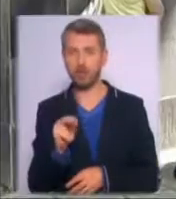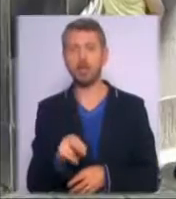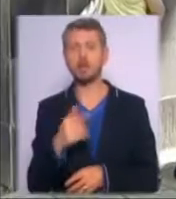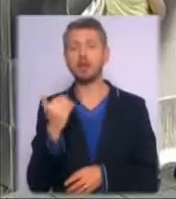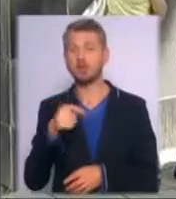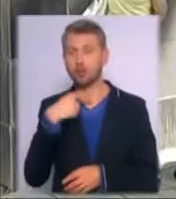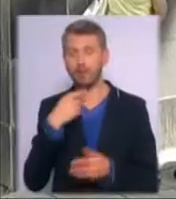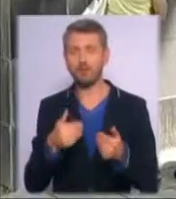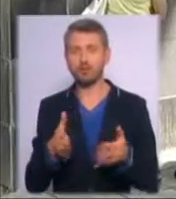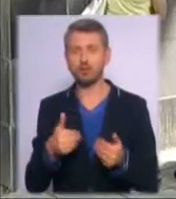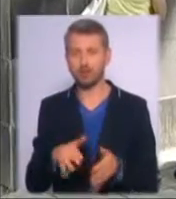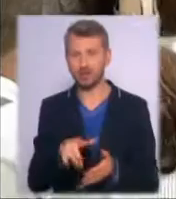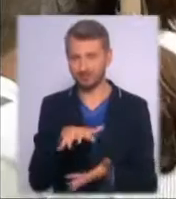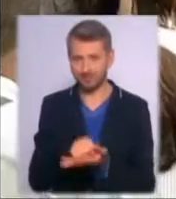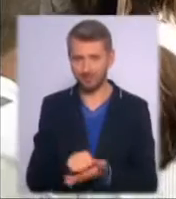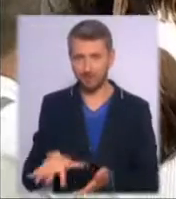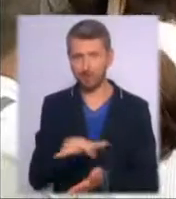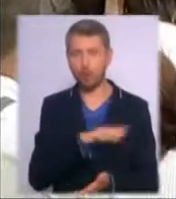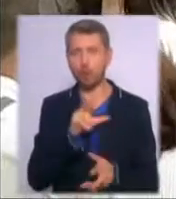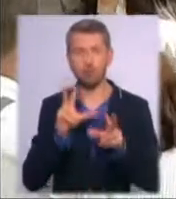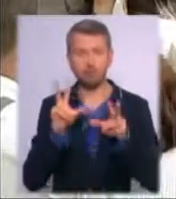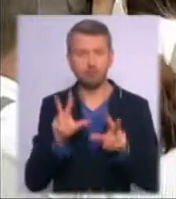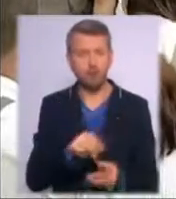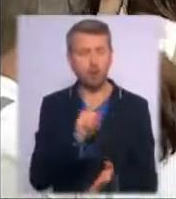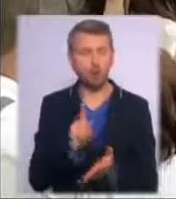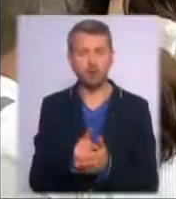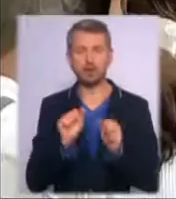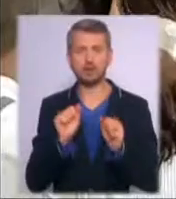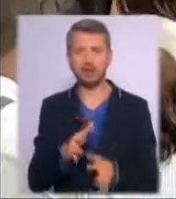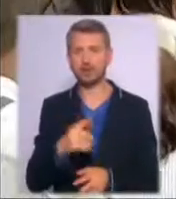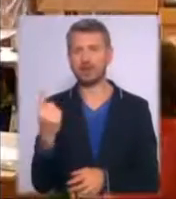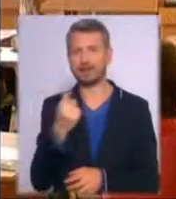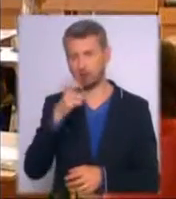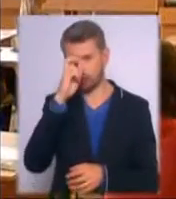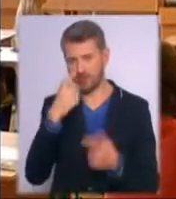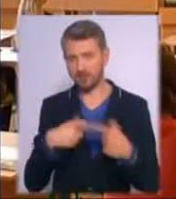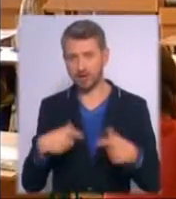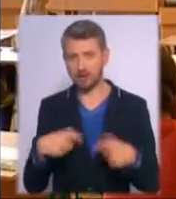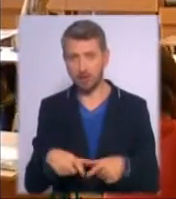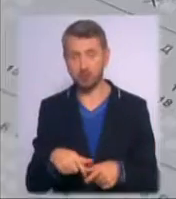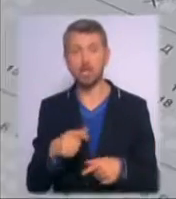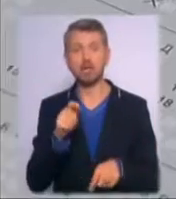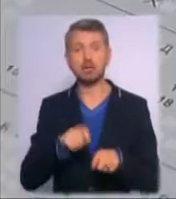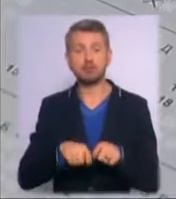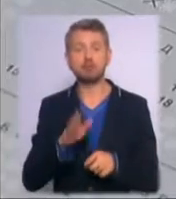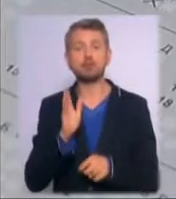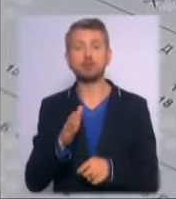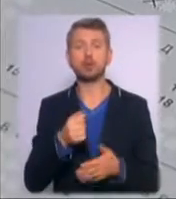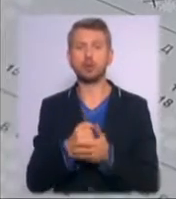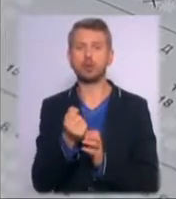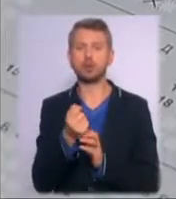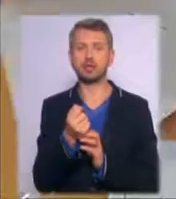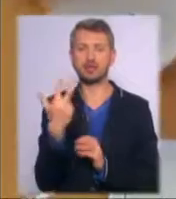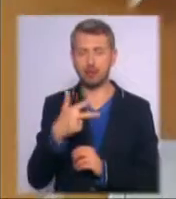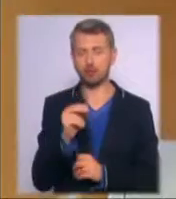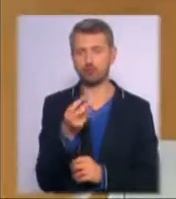непідконтрольних територій зобов'язані у своїх школах складати єдиний державний екзамен. Іспити у них там триватимуть до 30 червня, після чого вони